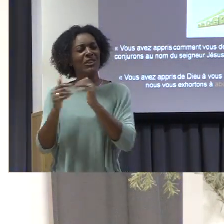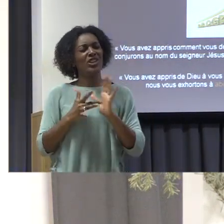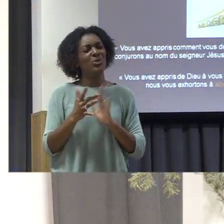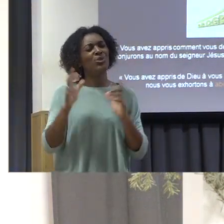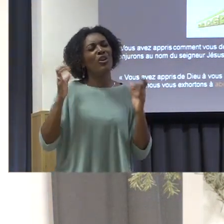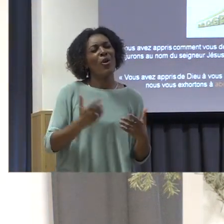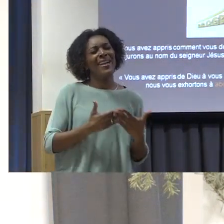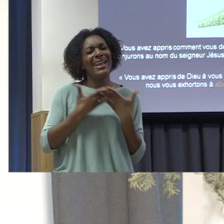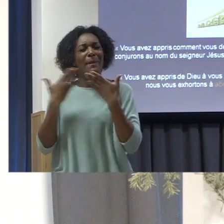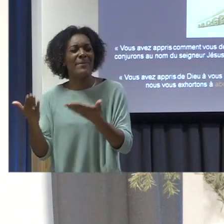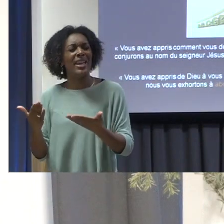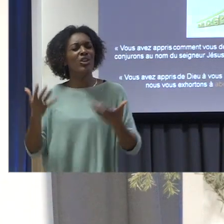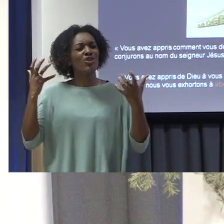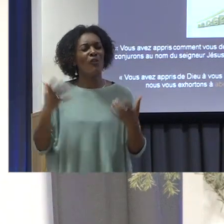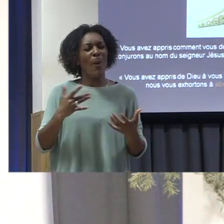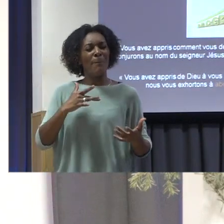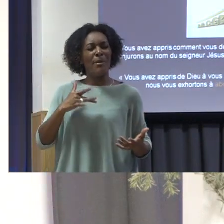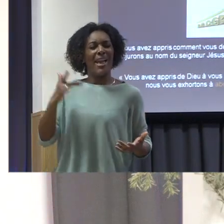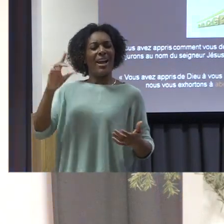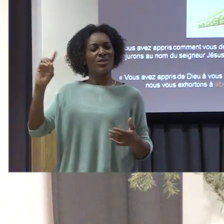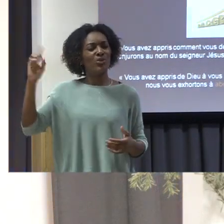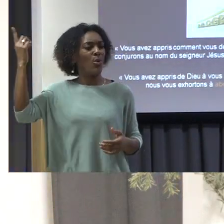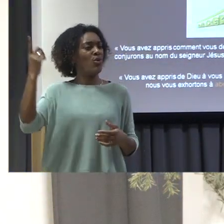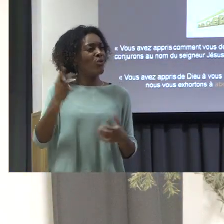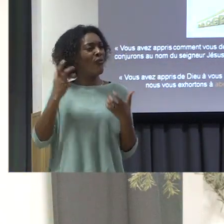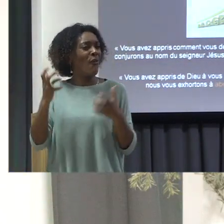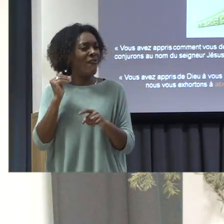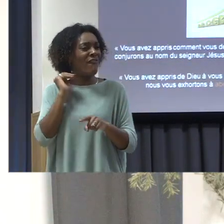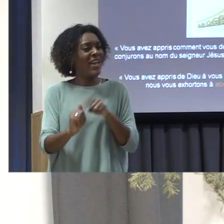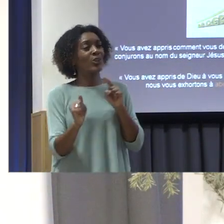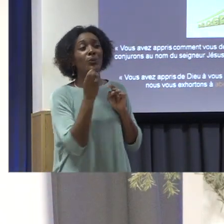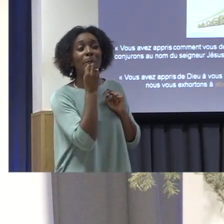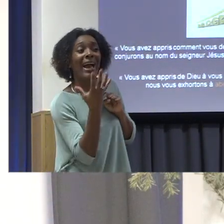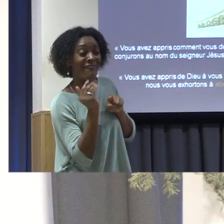amour, avec le désir de plaire à Dieu et de faire du bien.